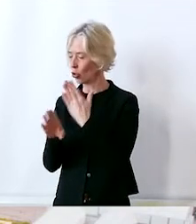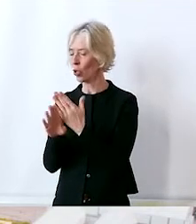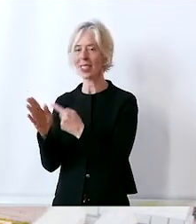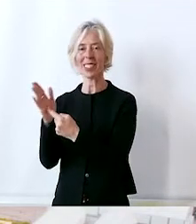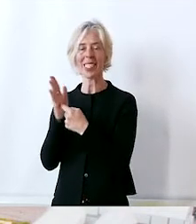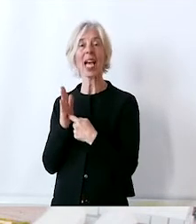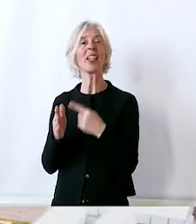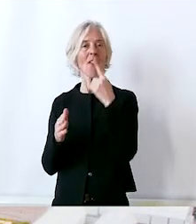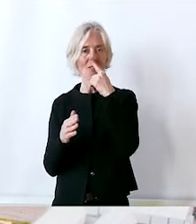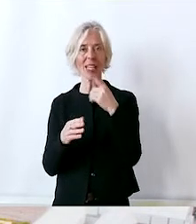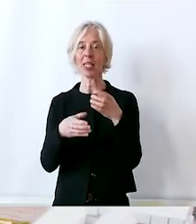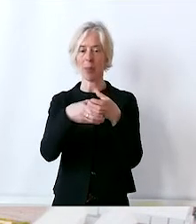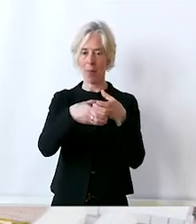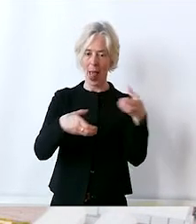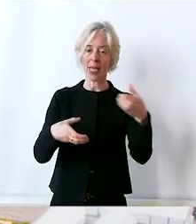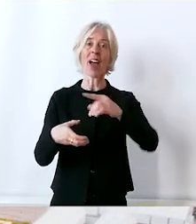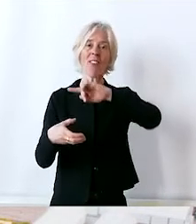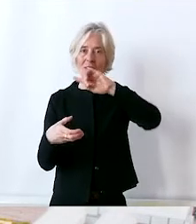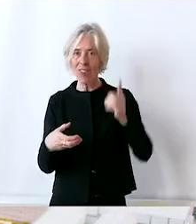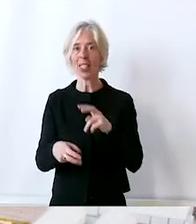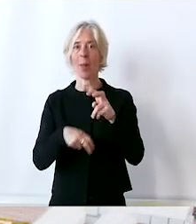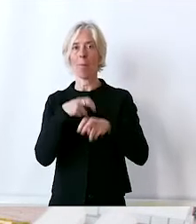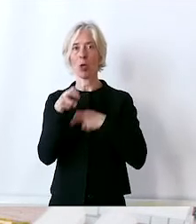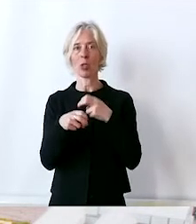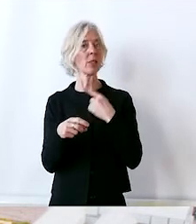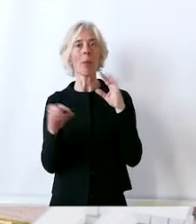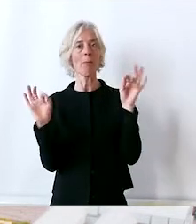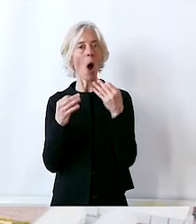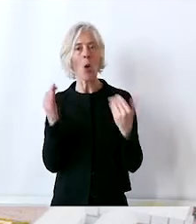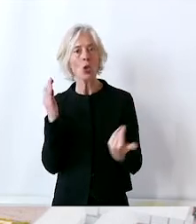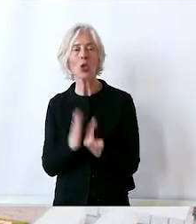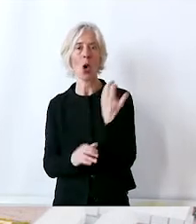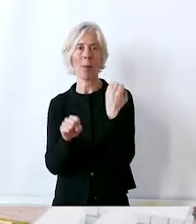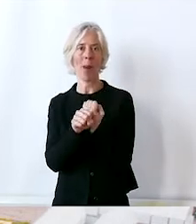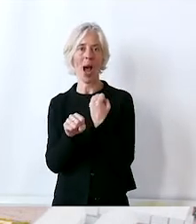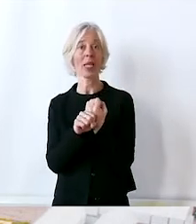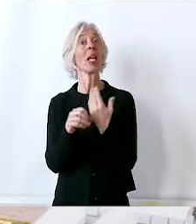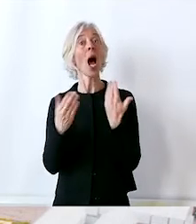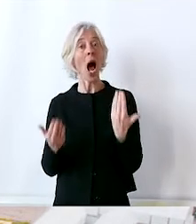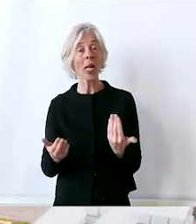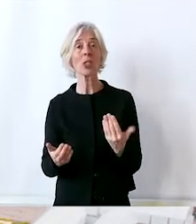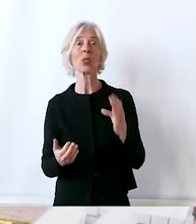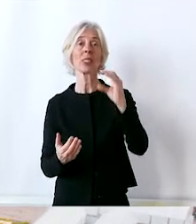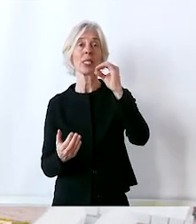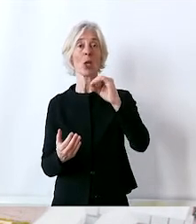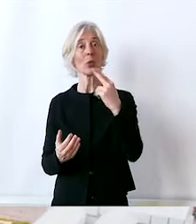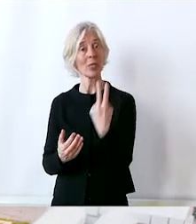produzieren und das vermindert die CO2-Emissionen